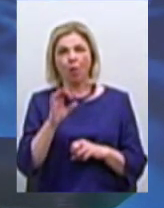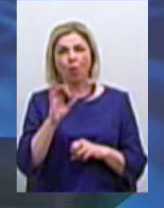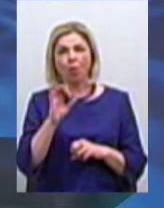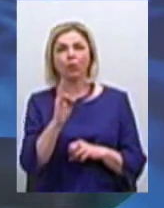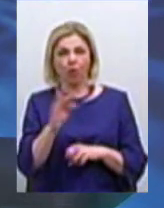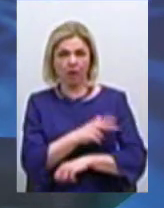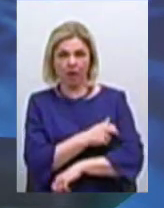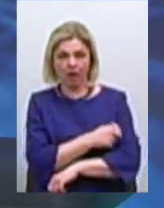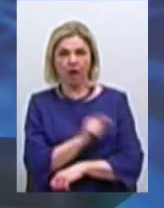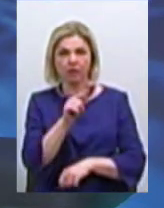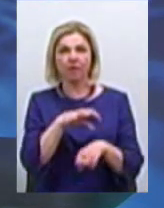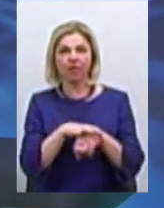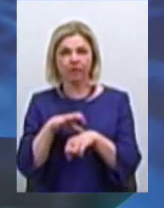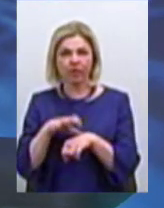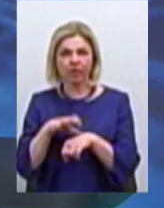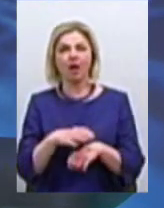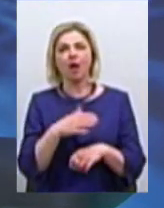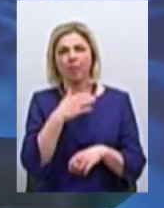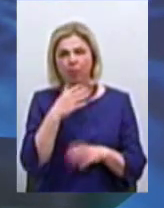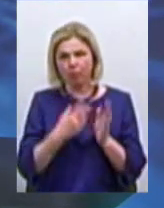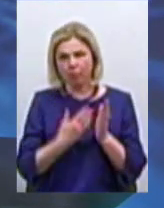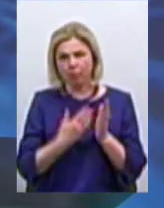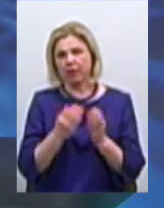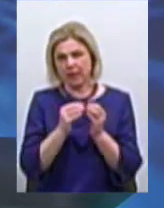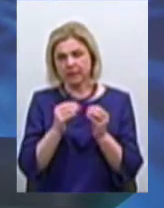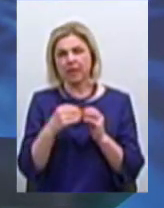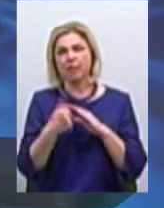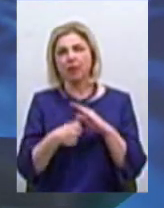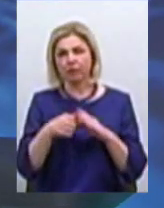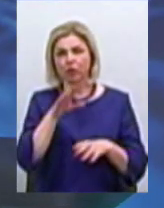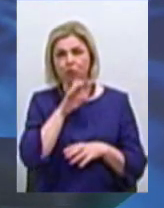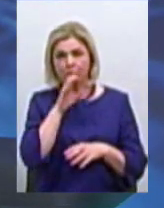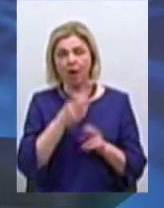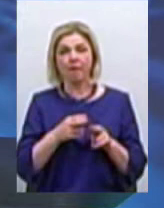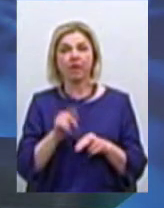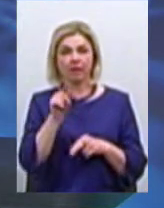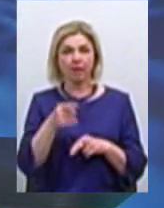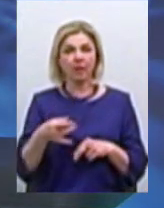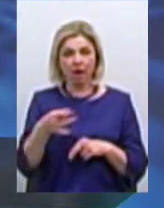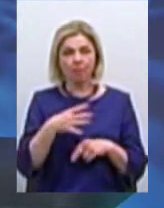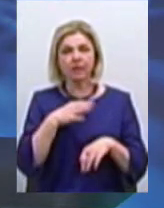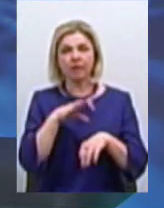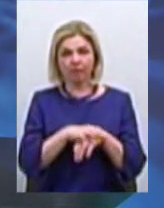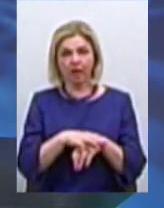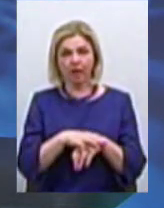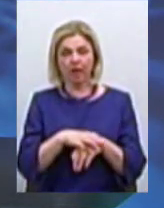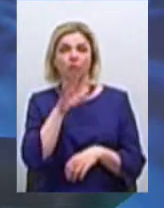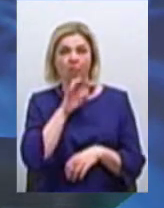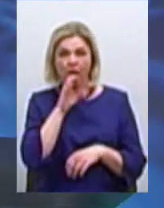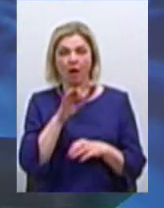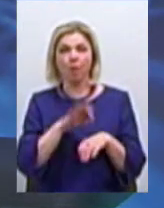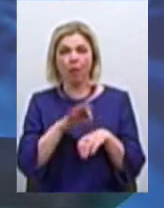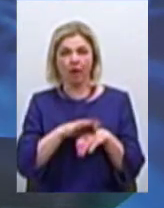близько 80 безпритульних собак. І саме в цьому мікрорайоні був зафіксований собака, хворий на сказ,